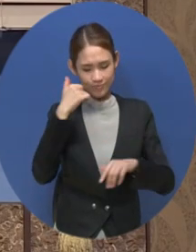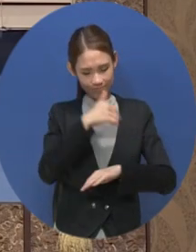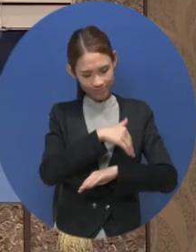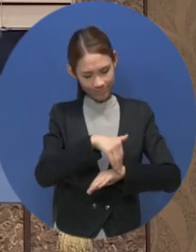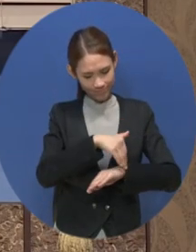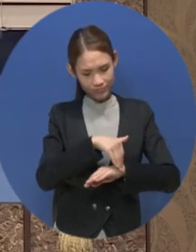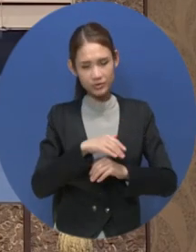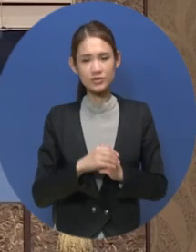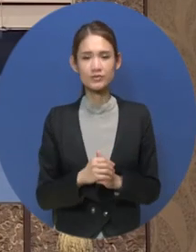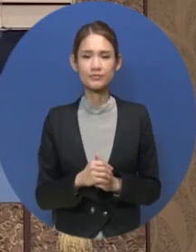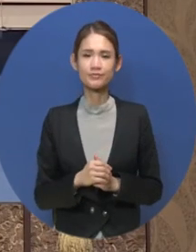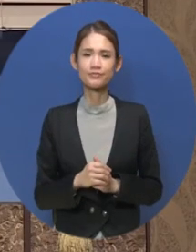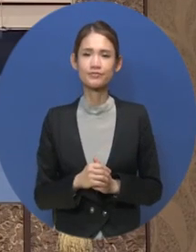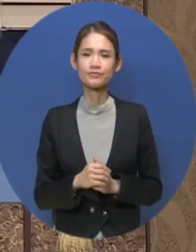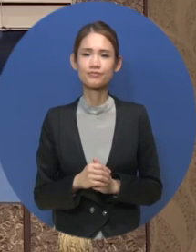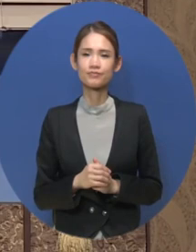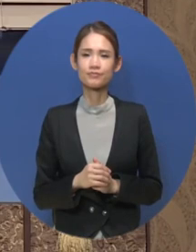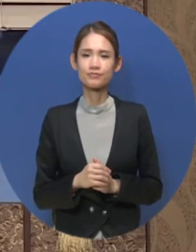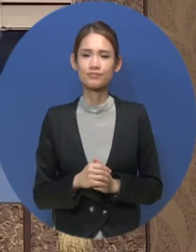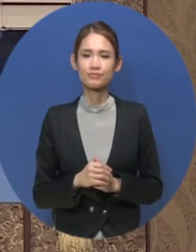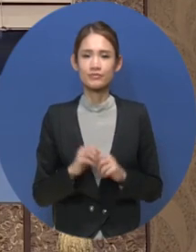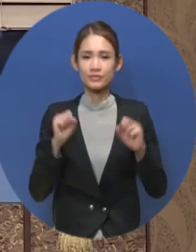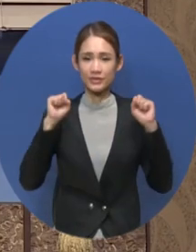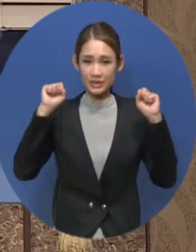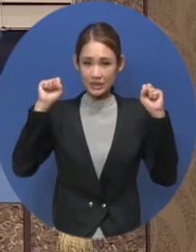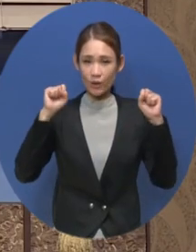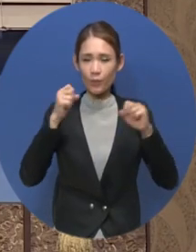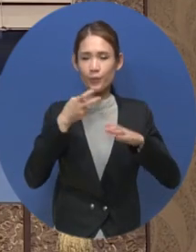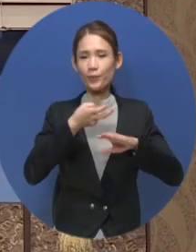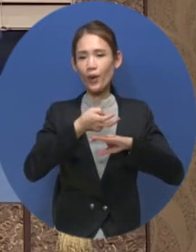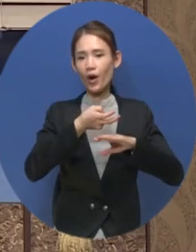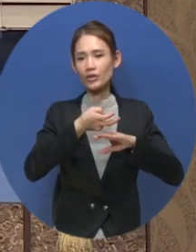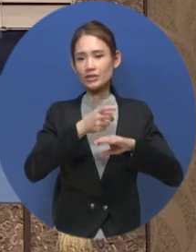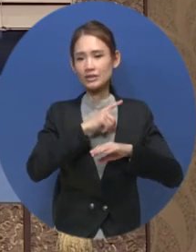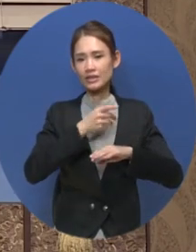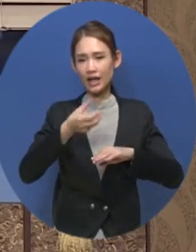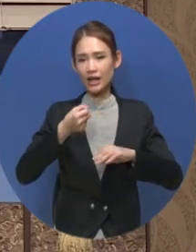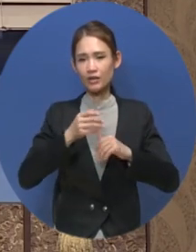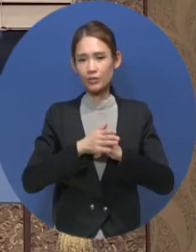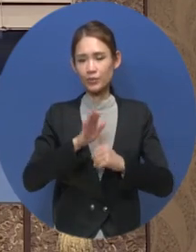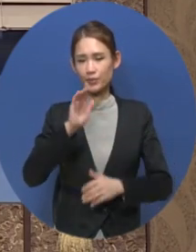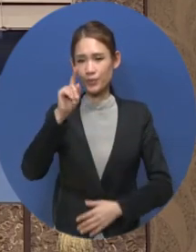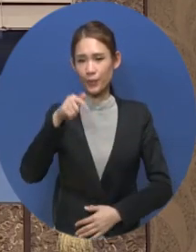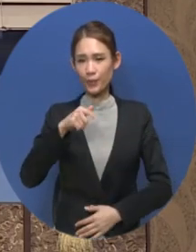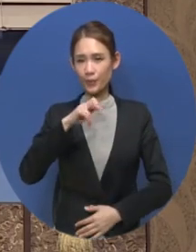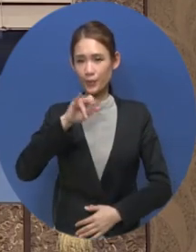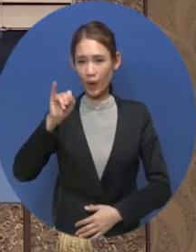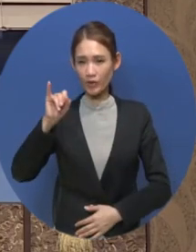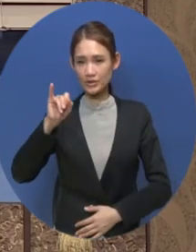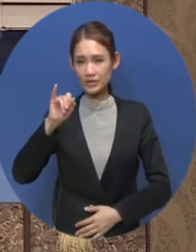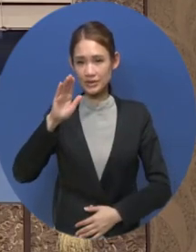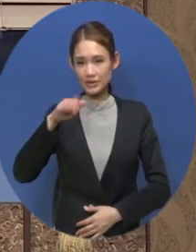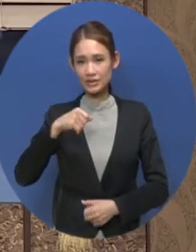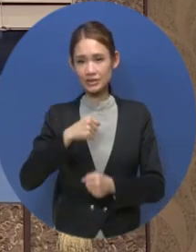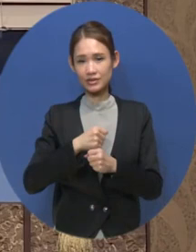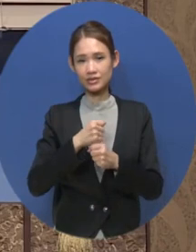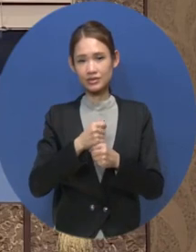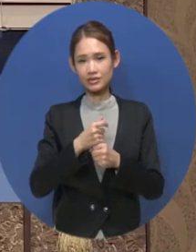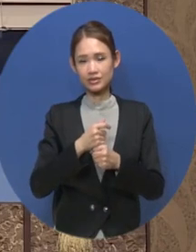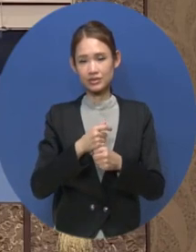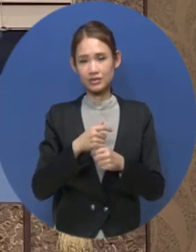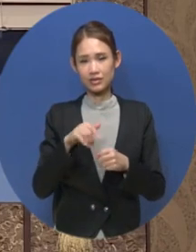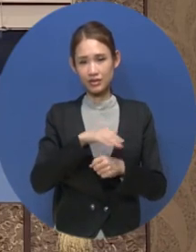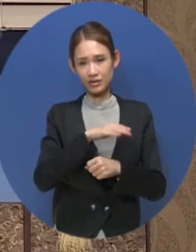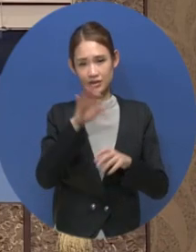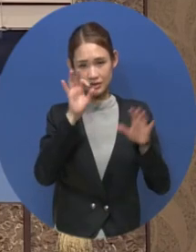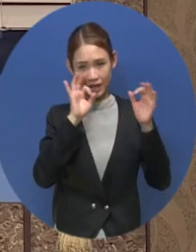확대해 나갈 네. 생각을 가지고 있습니다. 그래서 스포츠 버스라는 이름으로 네. 뭐 도서 뭐 벽지라든지 이런 부분들까지도